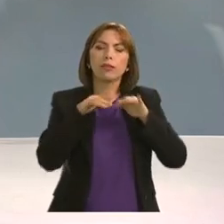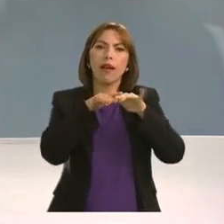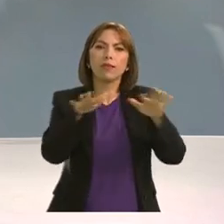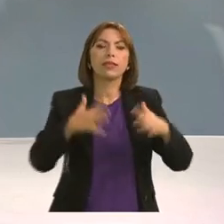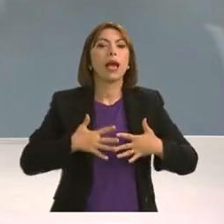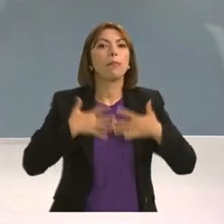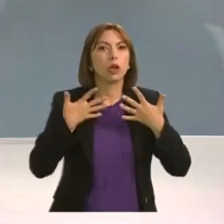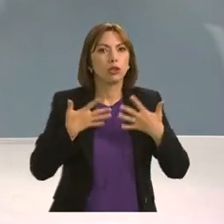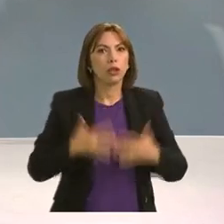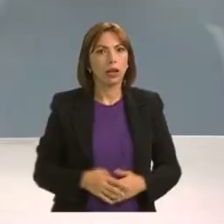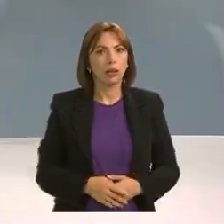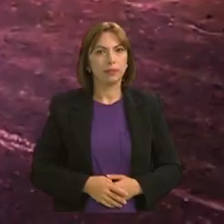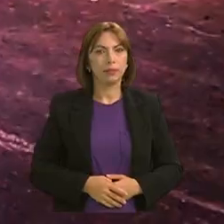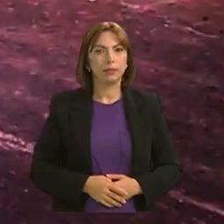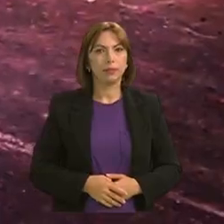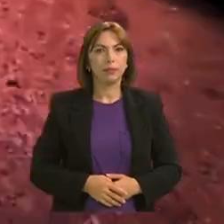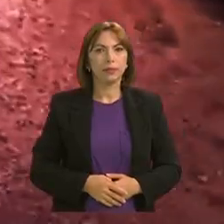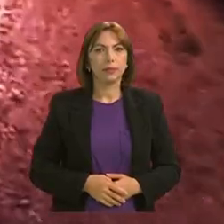afecta emoțional.